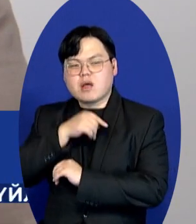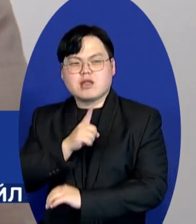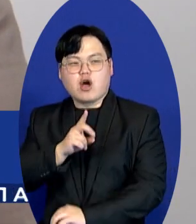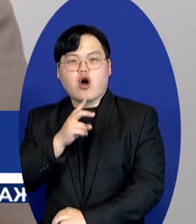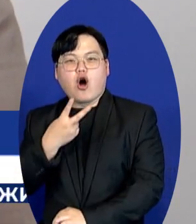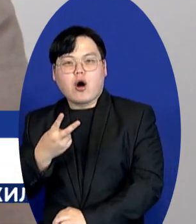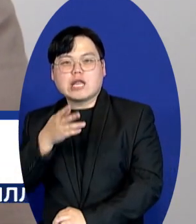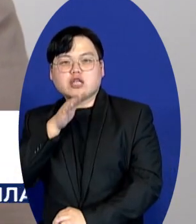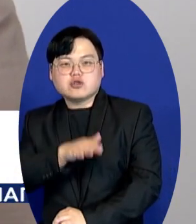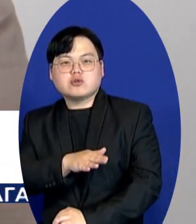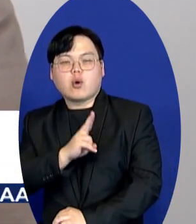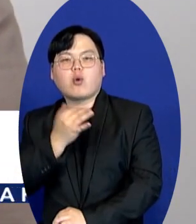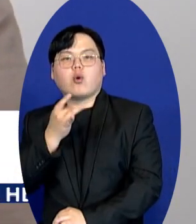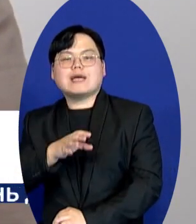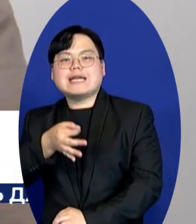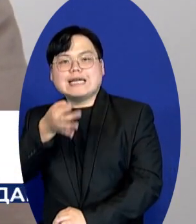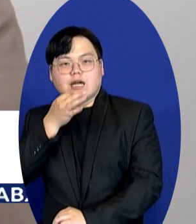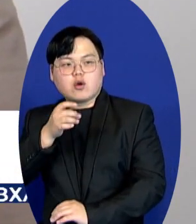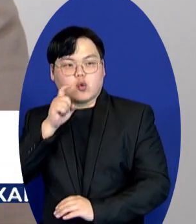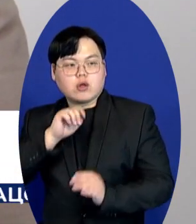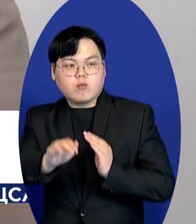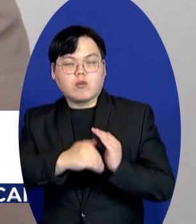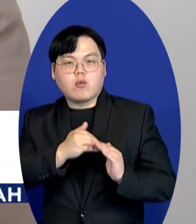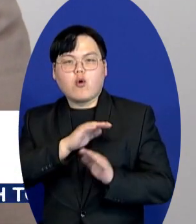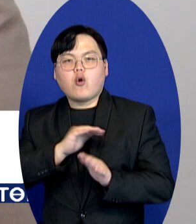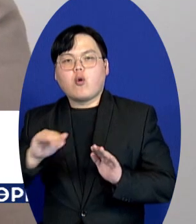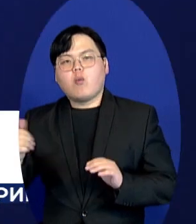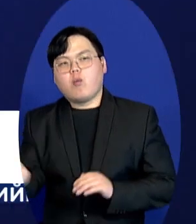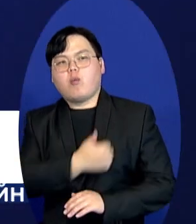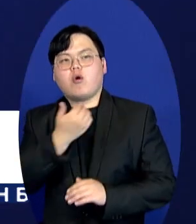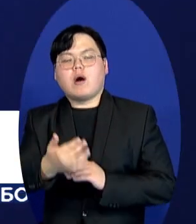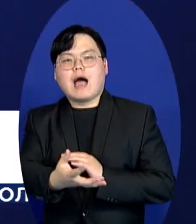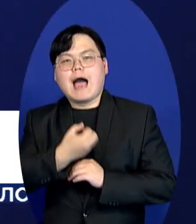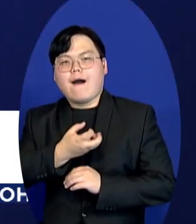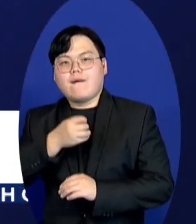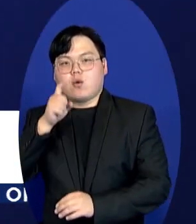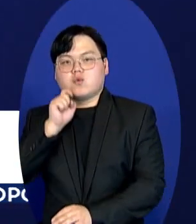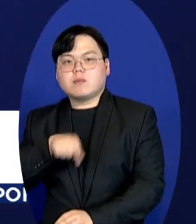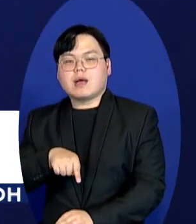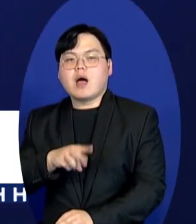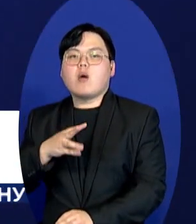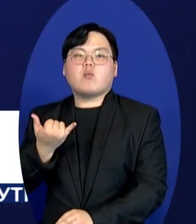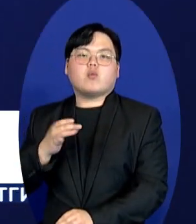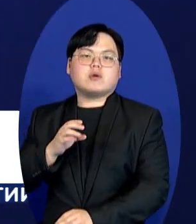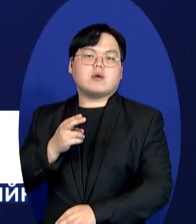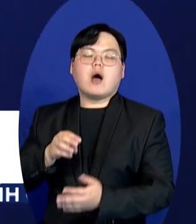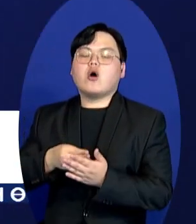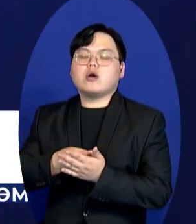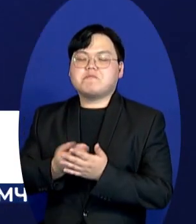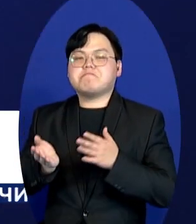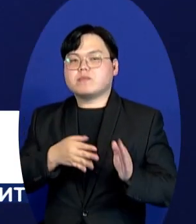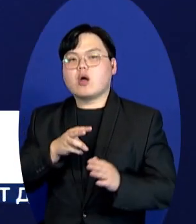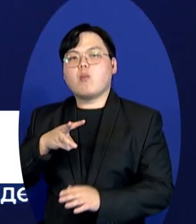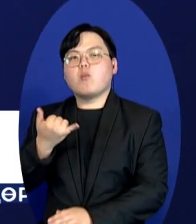дугаар курсын хүүхдүүдийг бүрэн одоо хүсэлтөгсөн хүүхэд бүрийг хамруулахыг эрмэлздэг. Харин Монгол улсын боловсролын их сургуулийн хувьд оюутан хүлээж авах